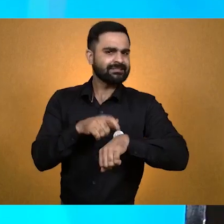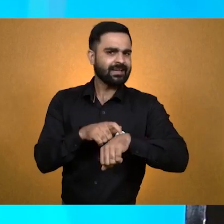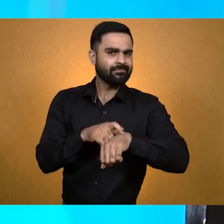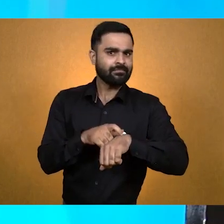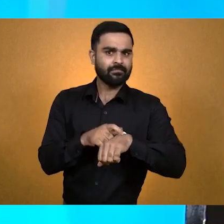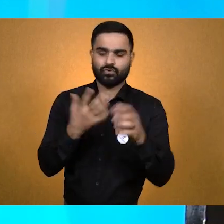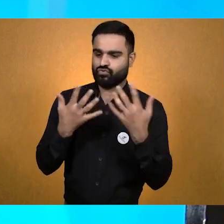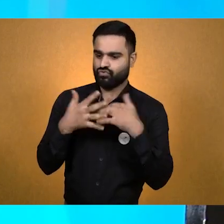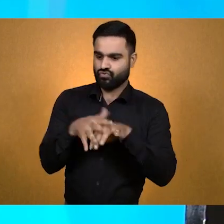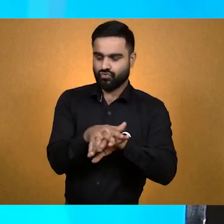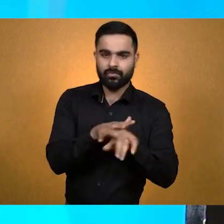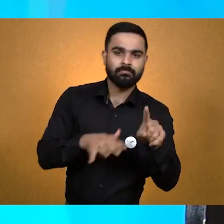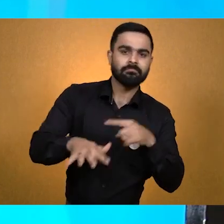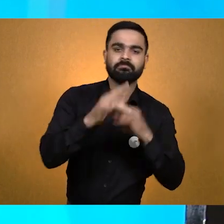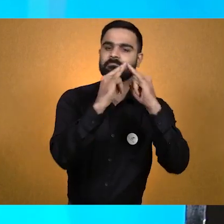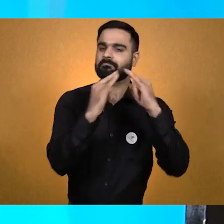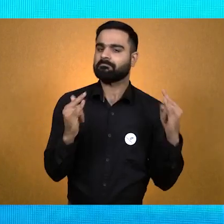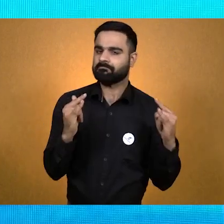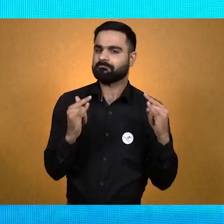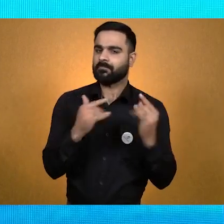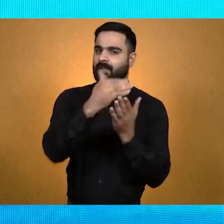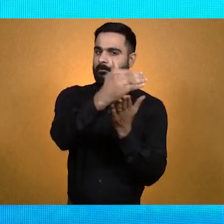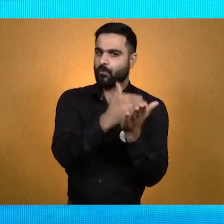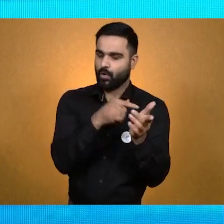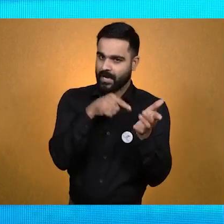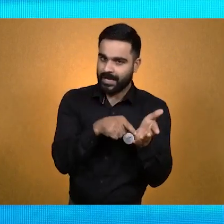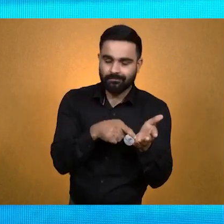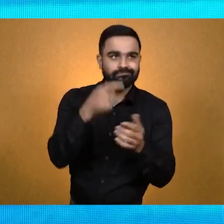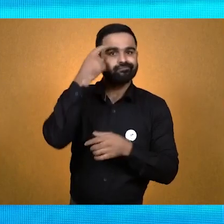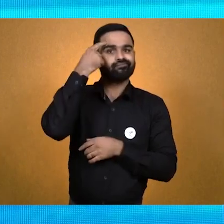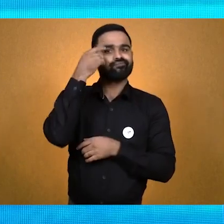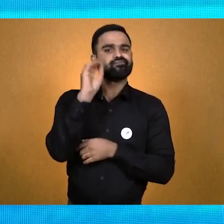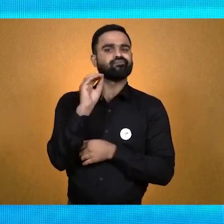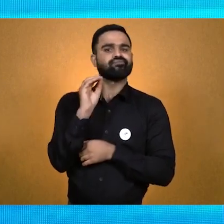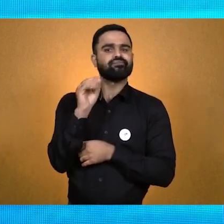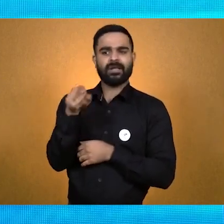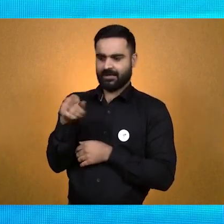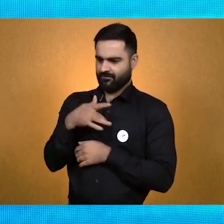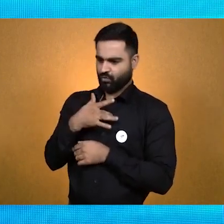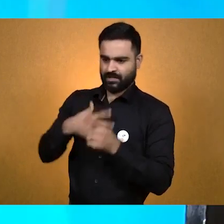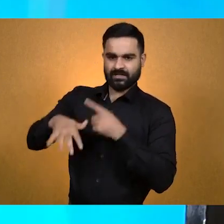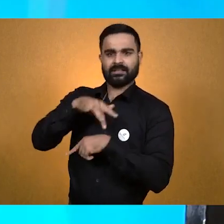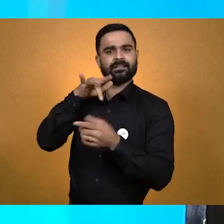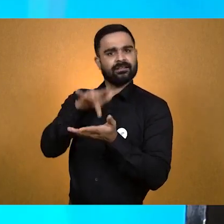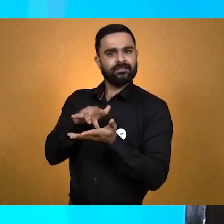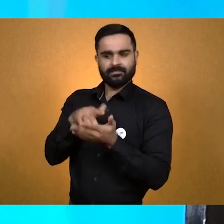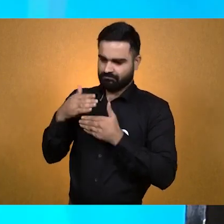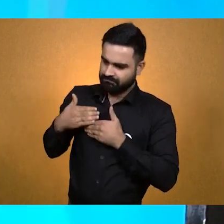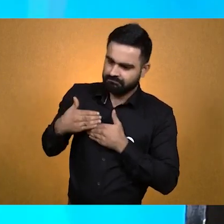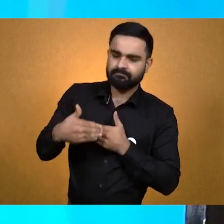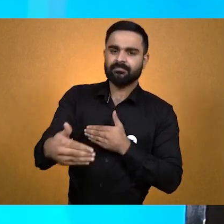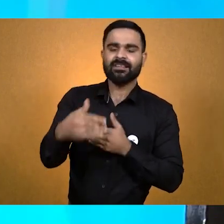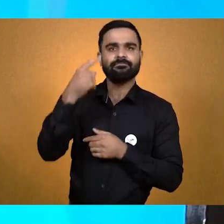एक समावेशी और सुलभ कैंपस और कार्यक्रम के बारे में नहीं सोच रहे थे, आपको इस क्षेत्र में आगे आने